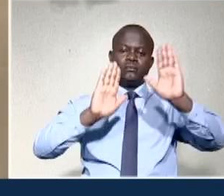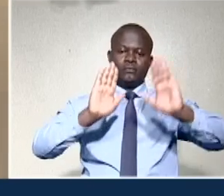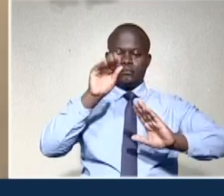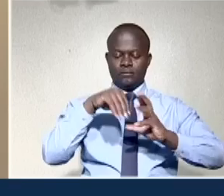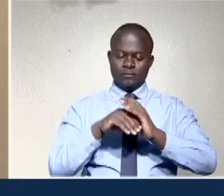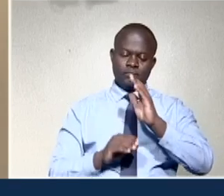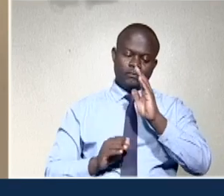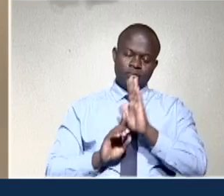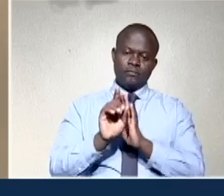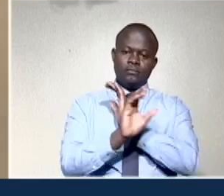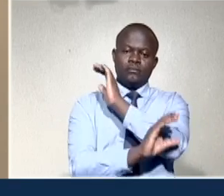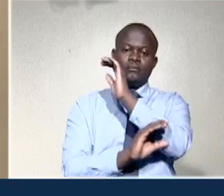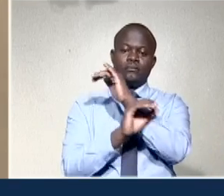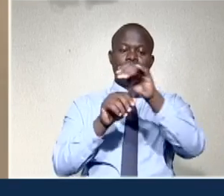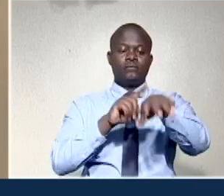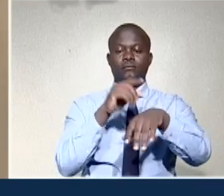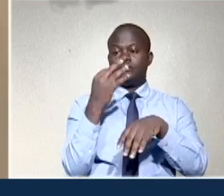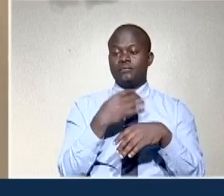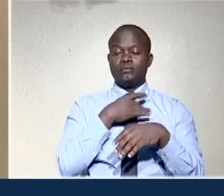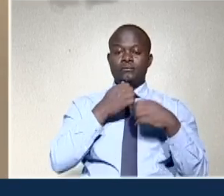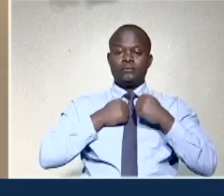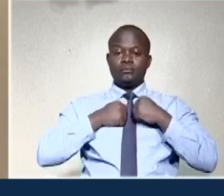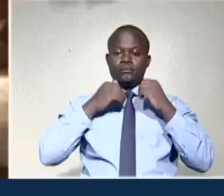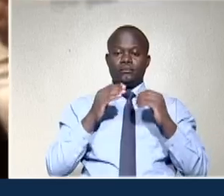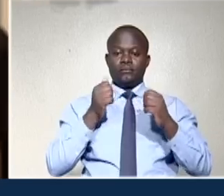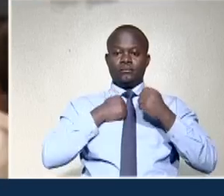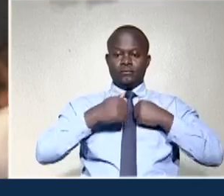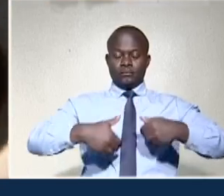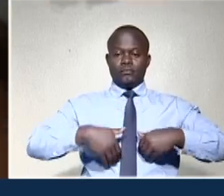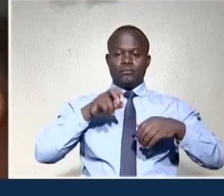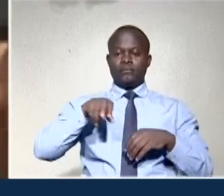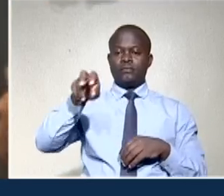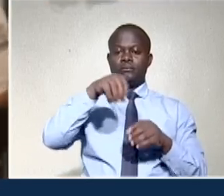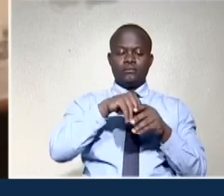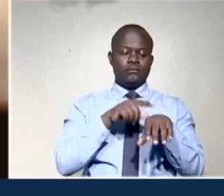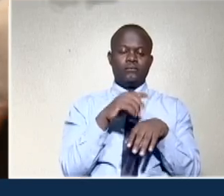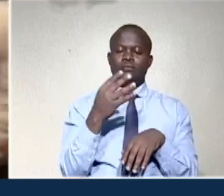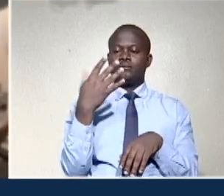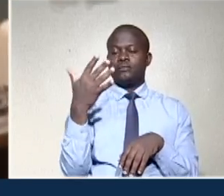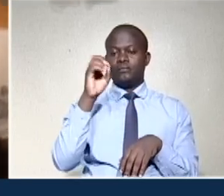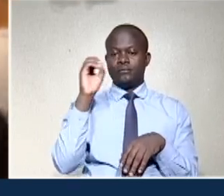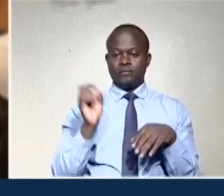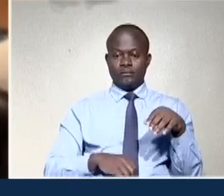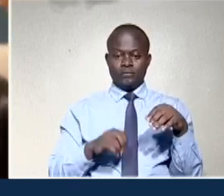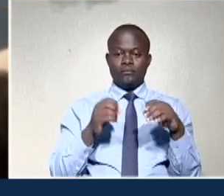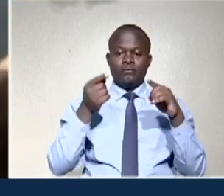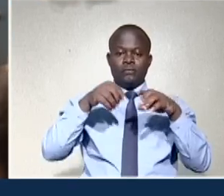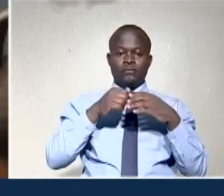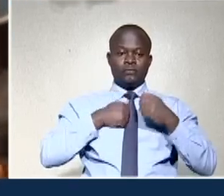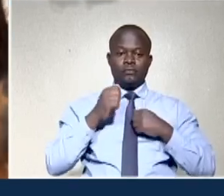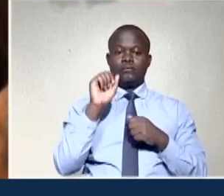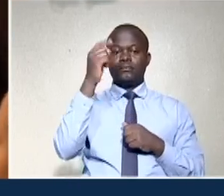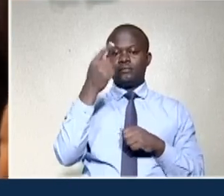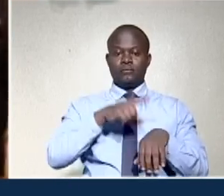ni inshuro ya gatatu haba igikorwa nk'iki cyo gusura u Rwanda Rwanda Youth Tour ni mu gihe 45% by'uru rubyiruko arwo baje mu Rwanda bwa